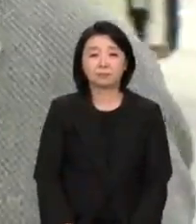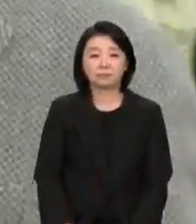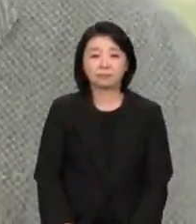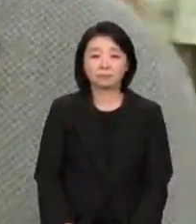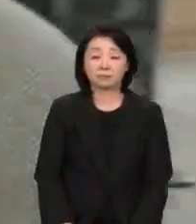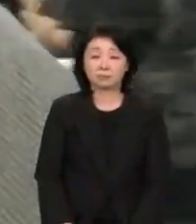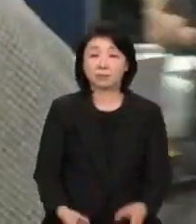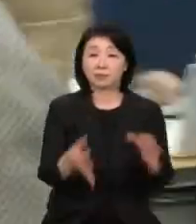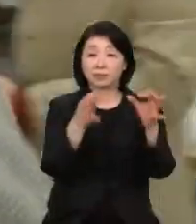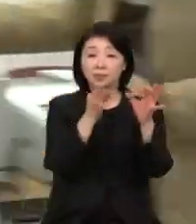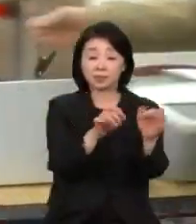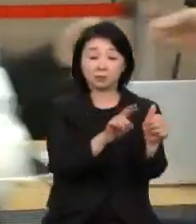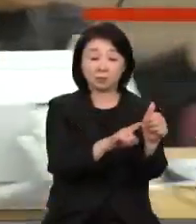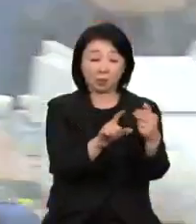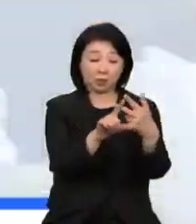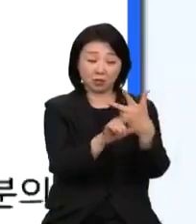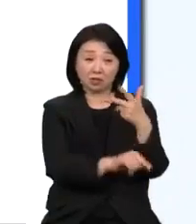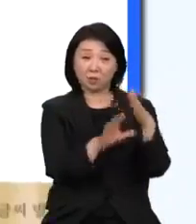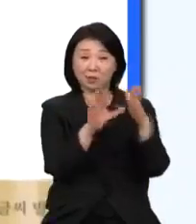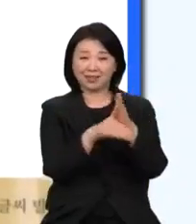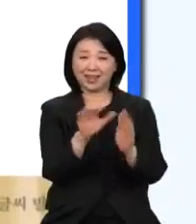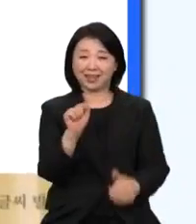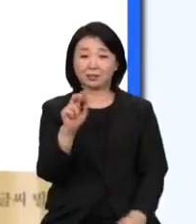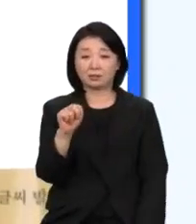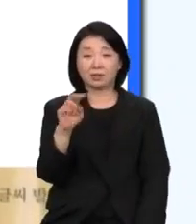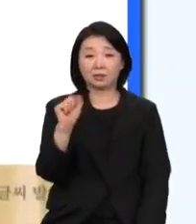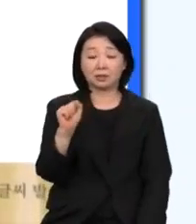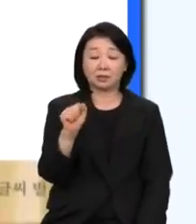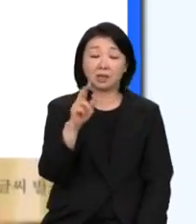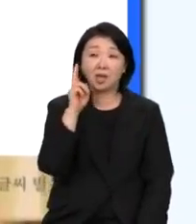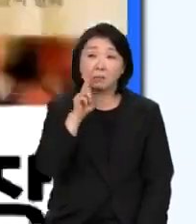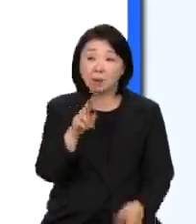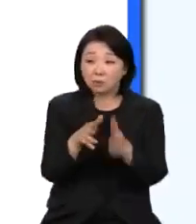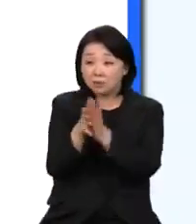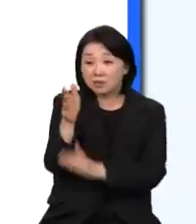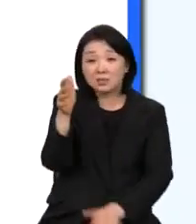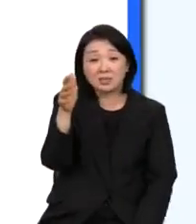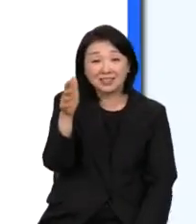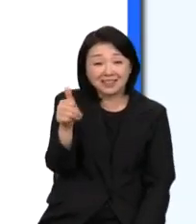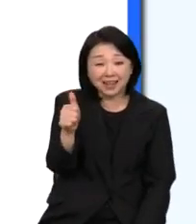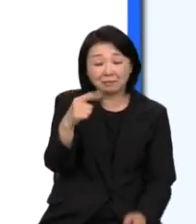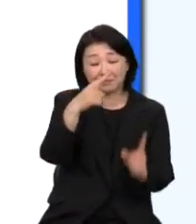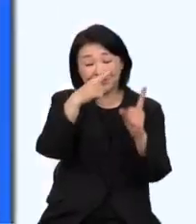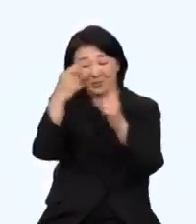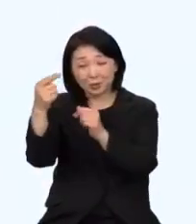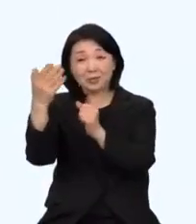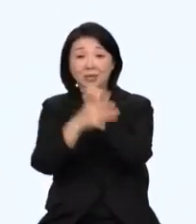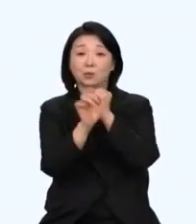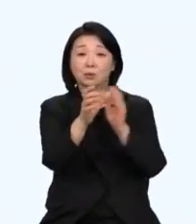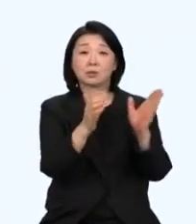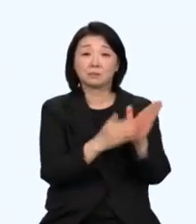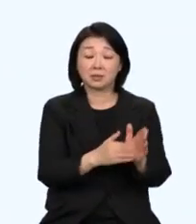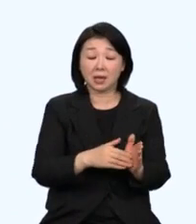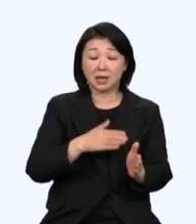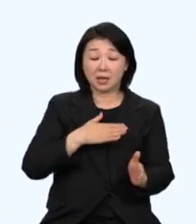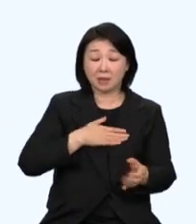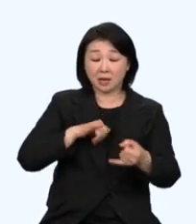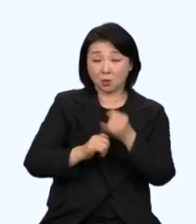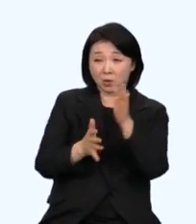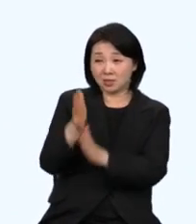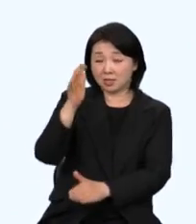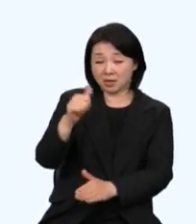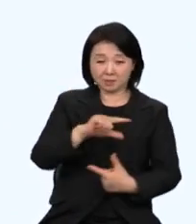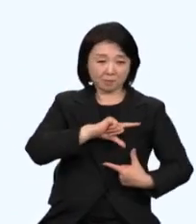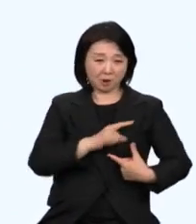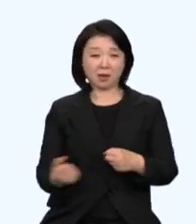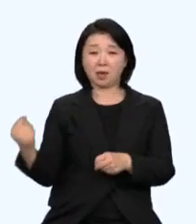김준혁 후보는 지난해 7월 본인의 소셜미디어에 박원순 전 시장의 추도식 사진을 올리며 내가 반드시 시장님의 명예